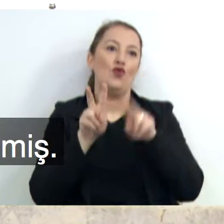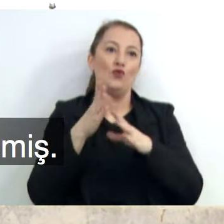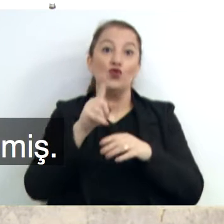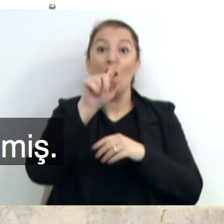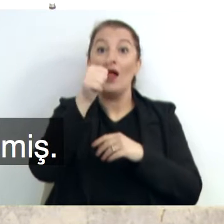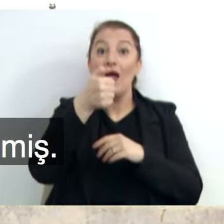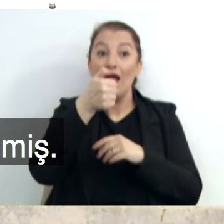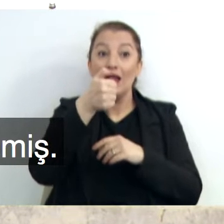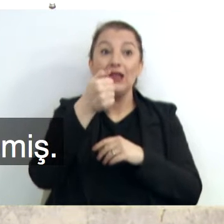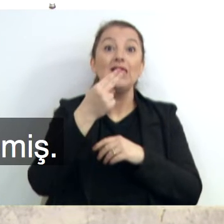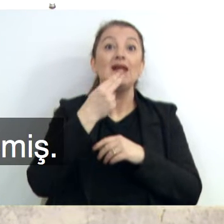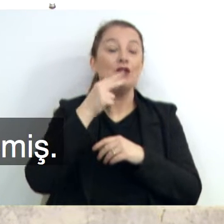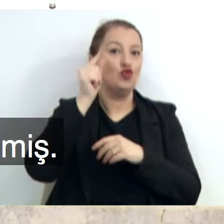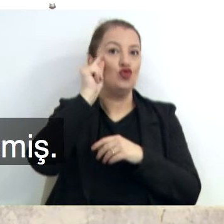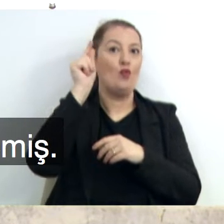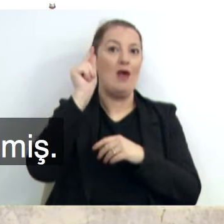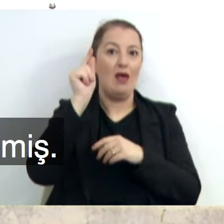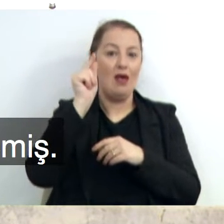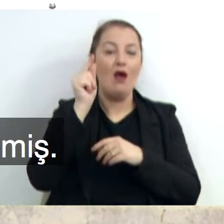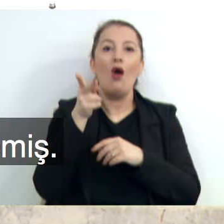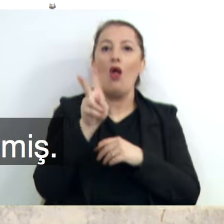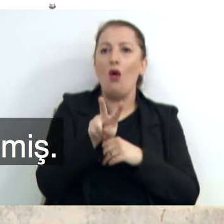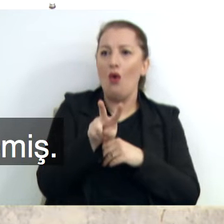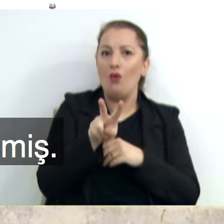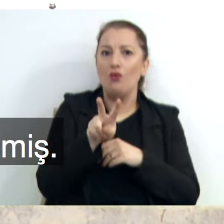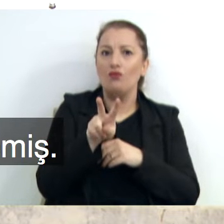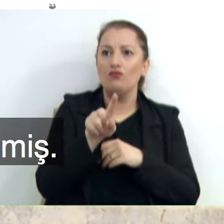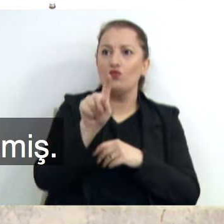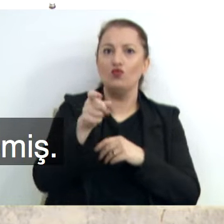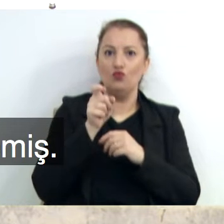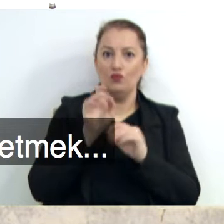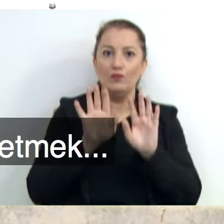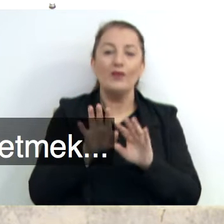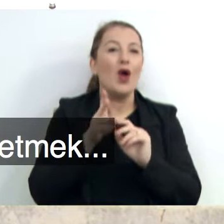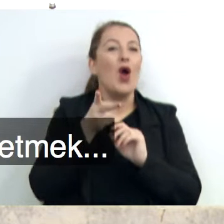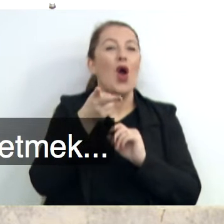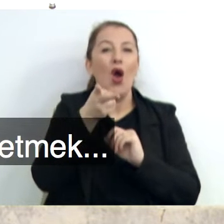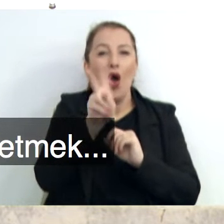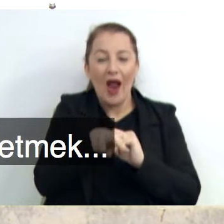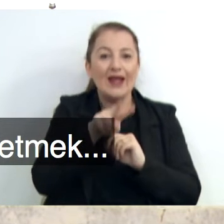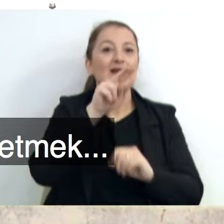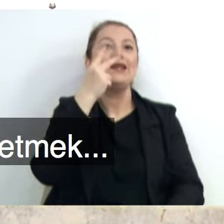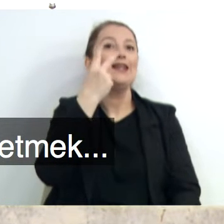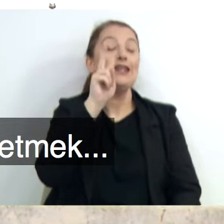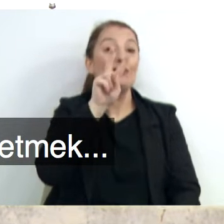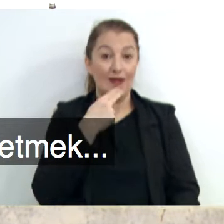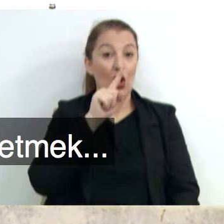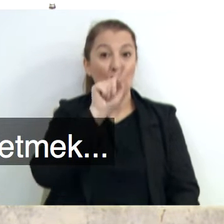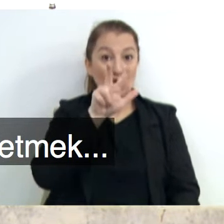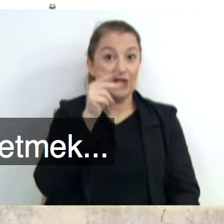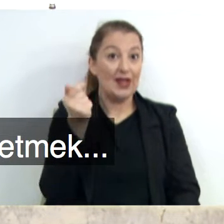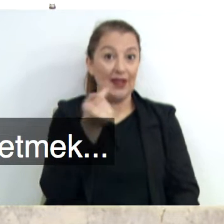bahane ile öldürüldüğü henüz tespit edilememiş onu boşanmak